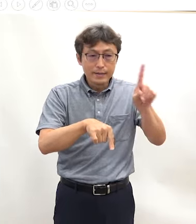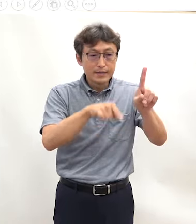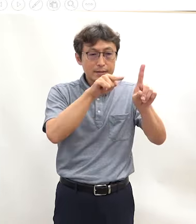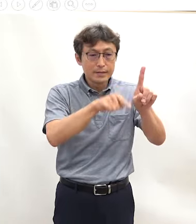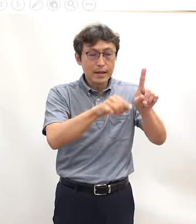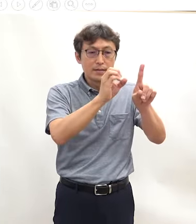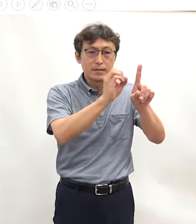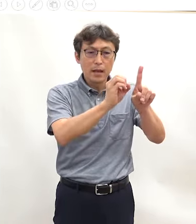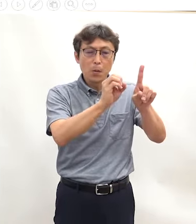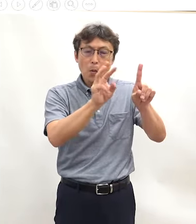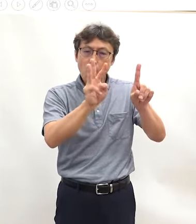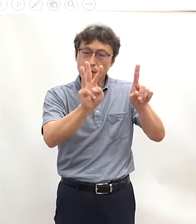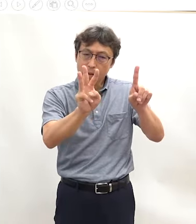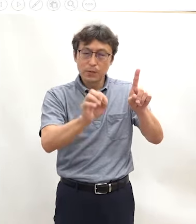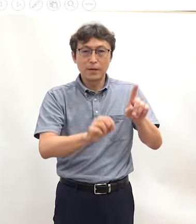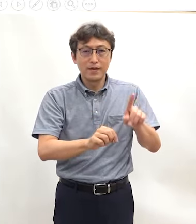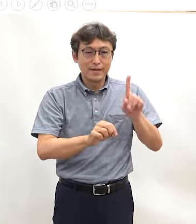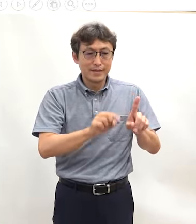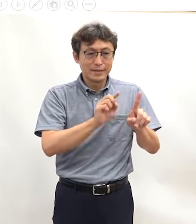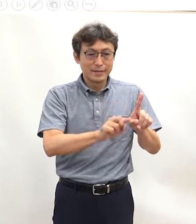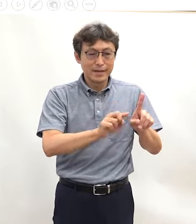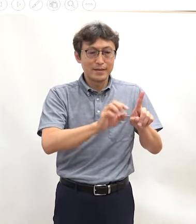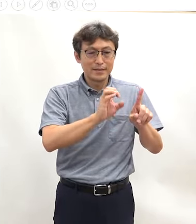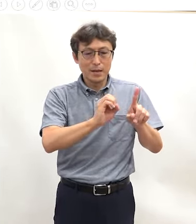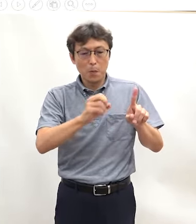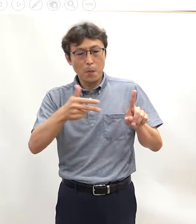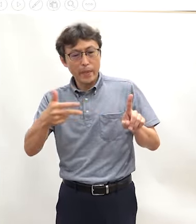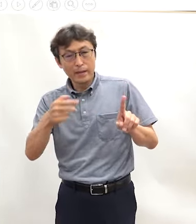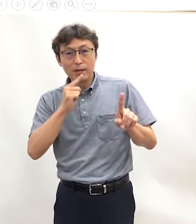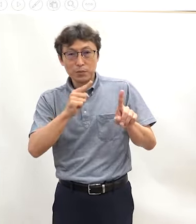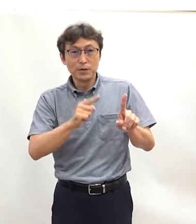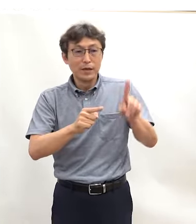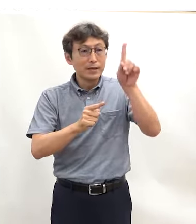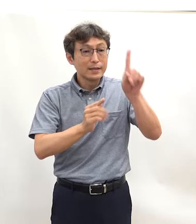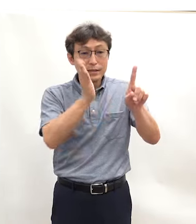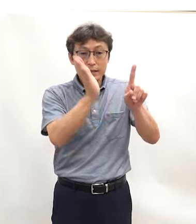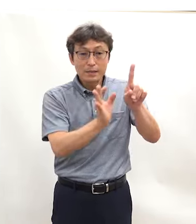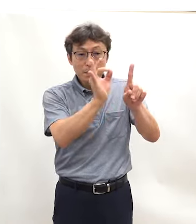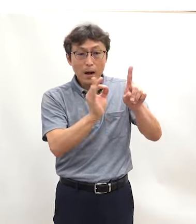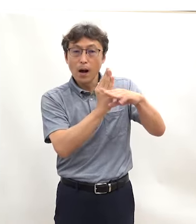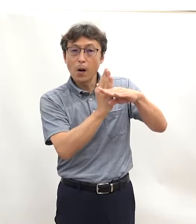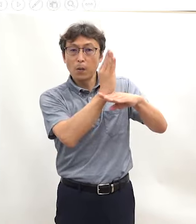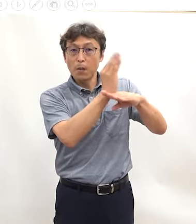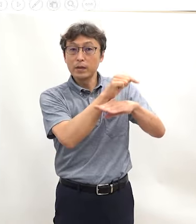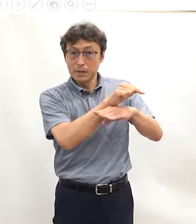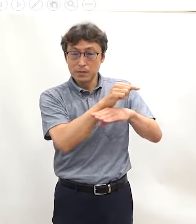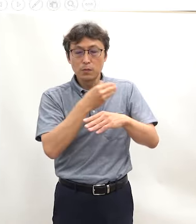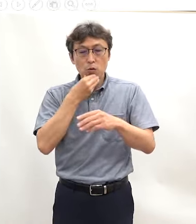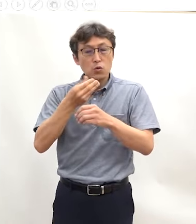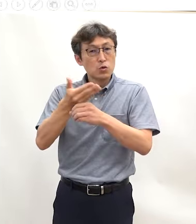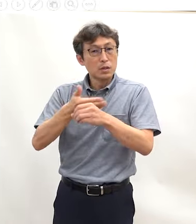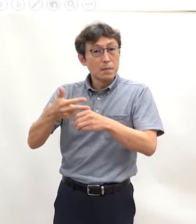るいは 1.027% という形で 1% を超えた水準にあるわけですが、福島市の場合